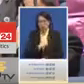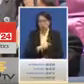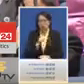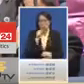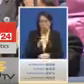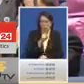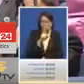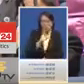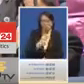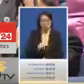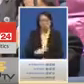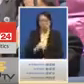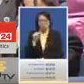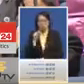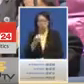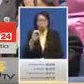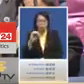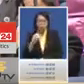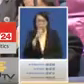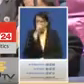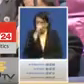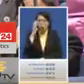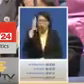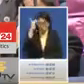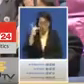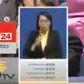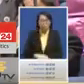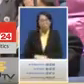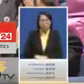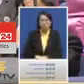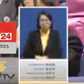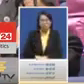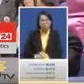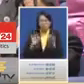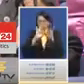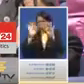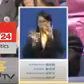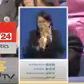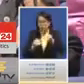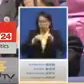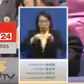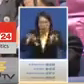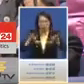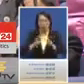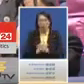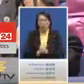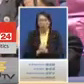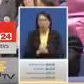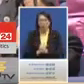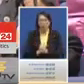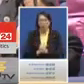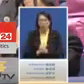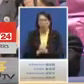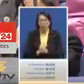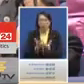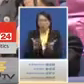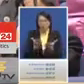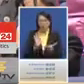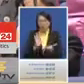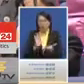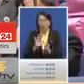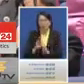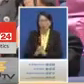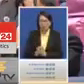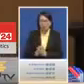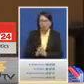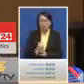0ลองดูไหมครับพรุ่งนี้ลองดูไม่ผลจอกมายังไงท่านครับ ดูดีครับดีมาตลอดนะฮะอย่าเพิ่งไปปาดพิง